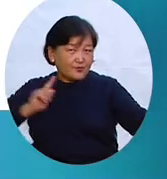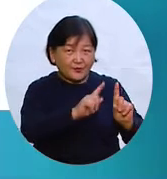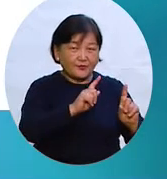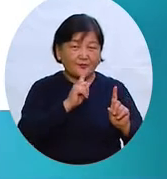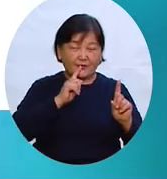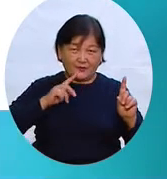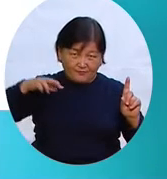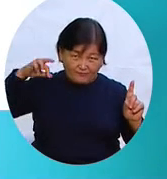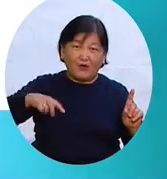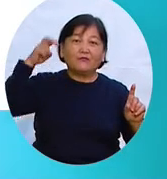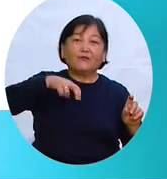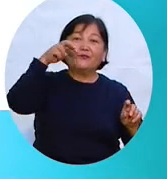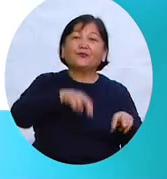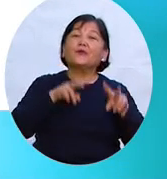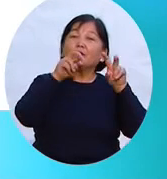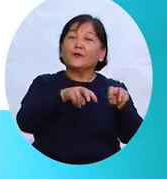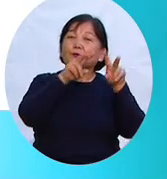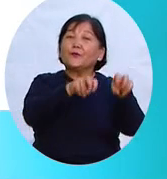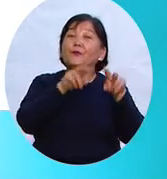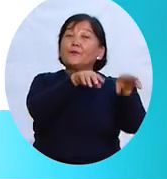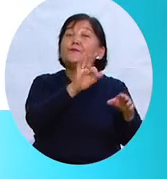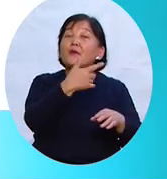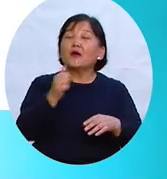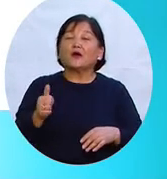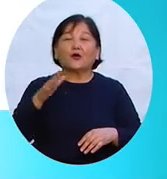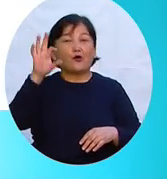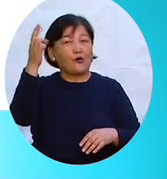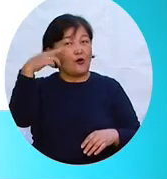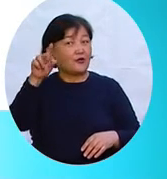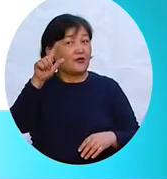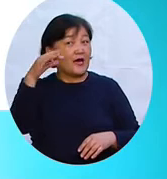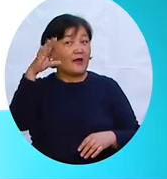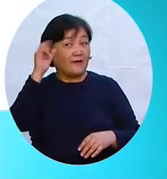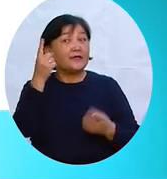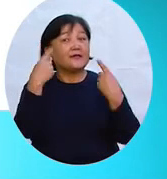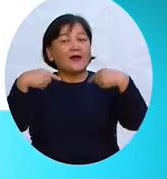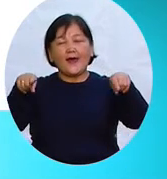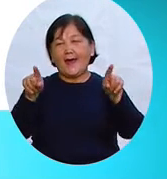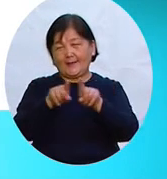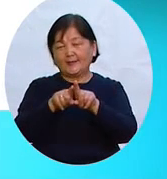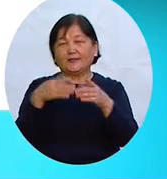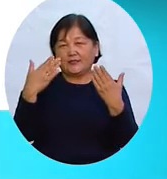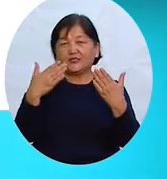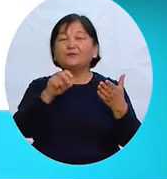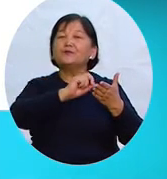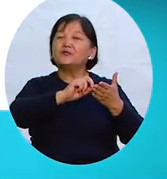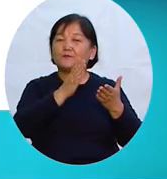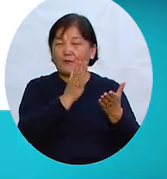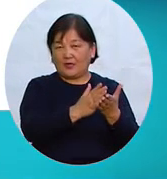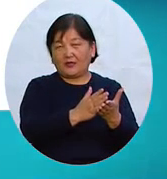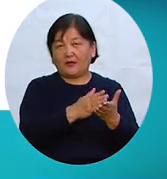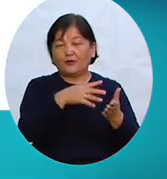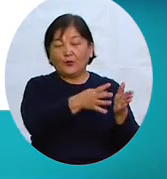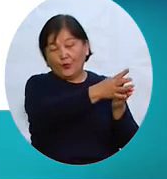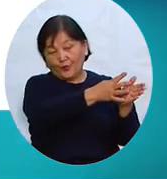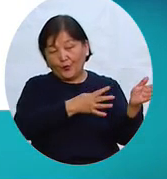тэр үзэгдлийг од харвахтай адилтгсан байна. Энэ дээр бид нар энэ бадгийг